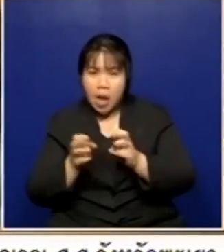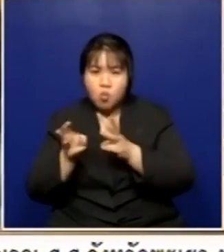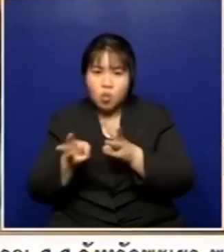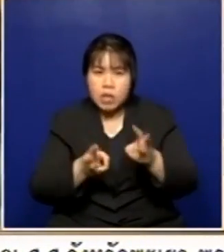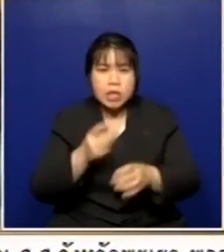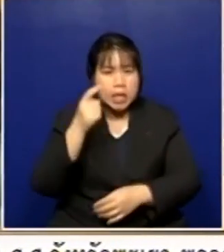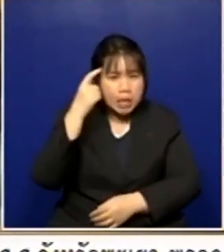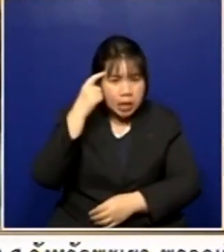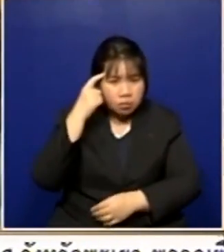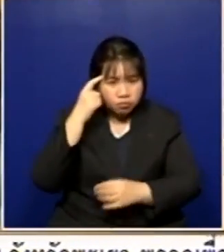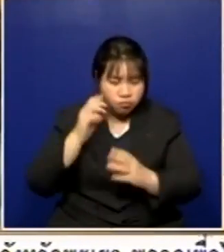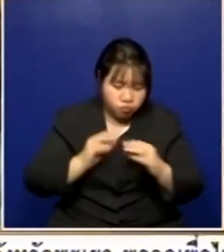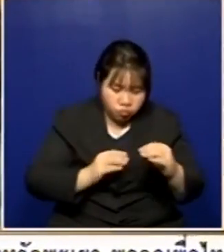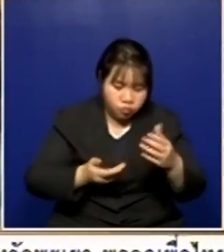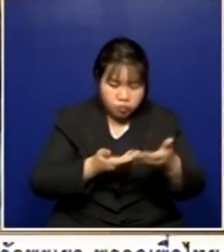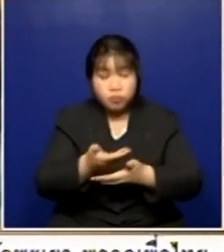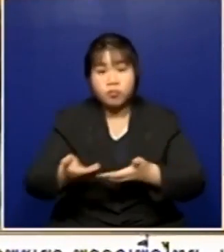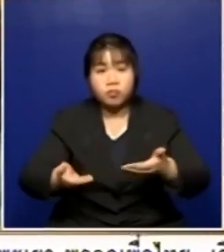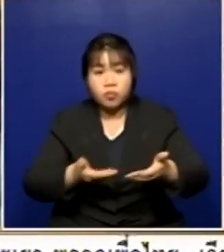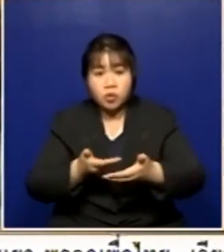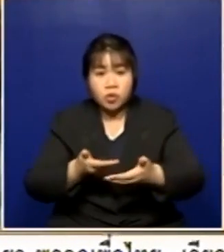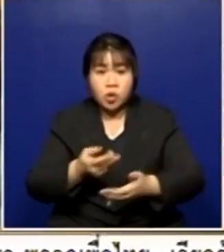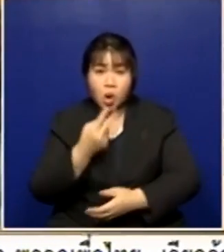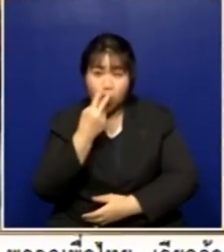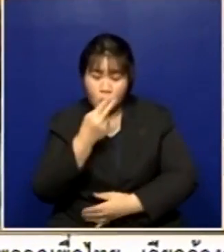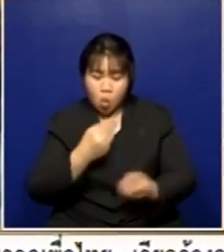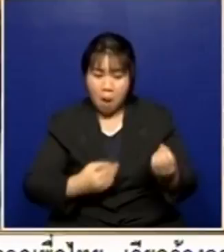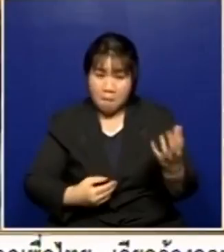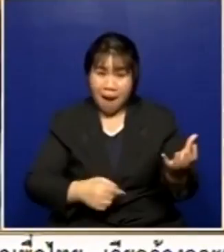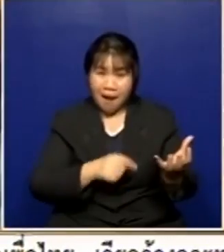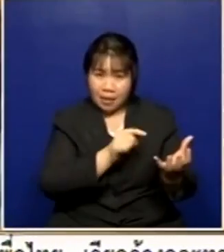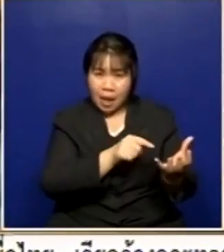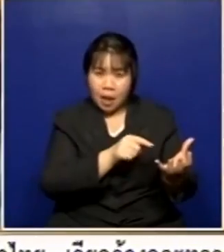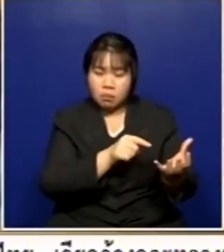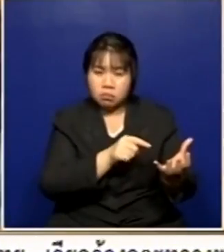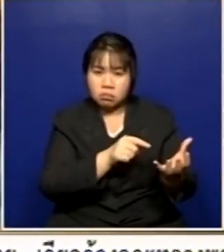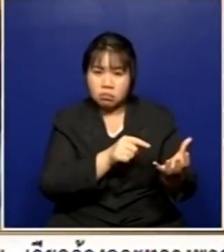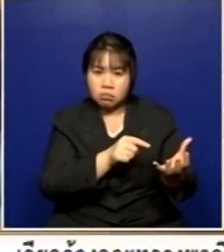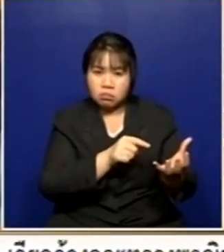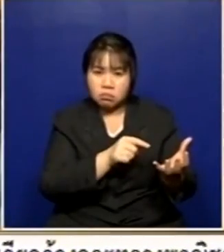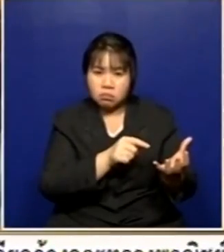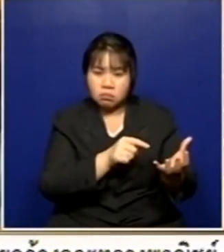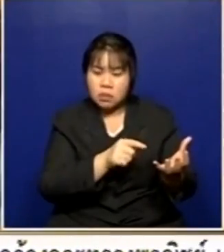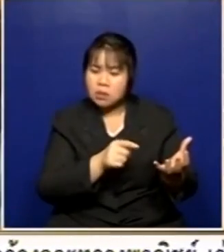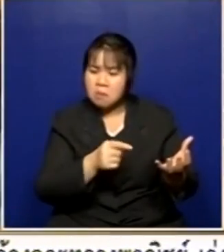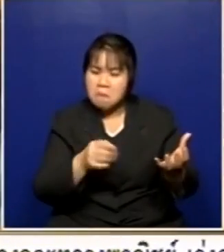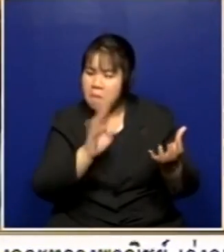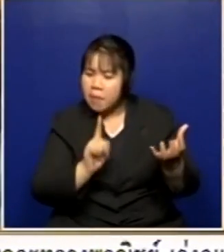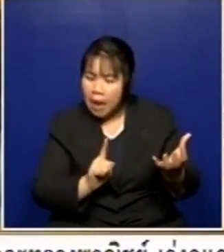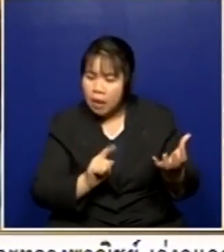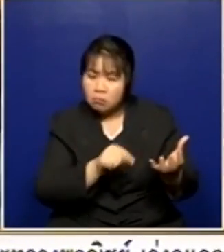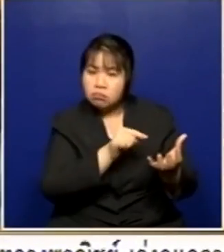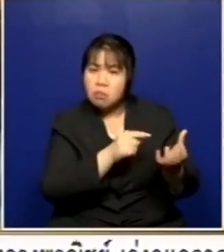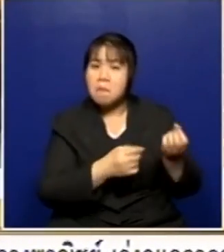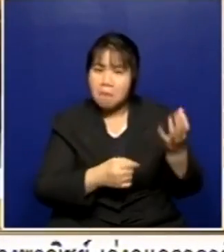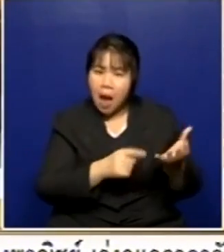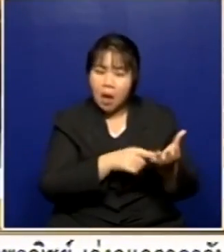สุดโดว่าเสียงส่วนใหญ่ไปทางไหน